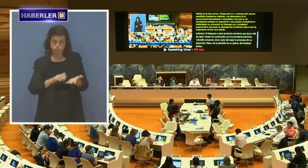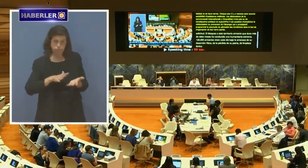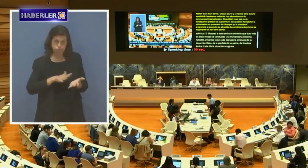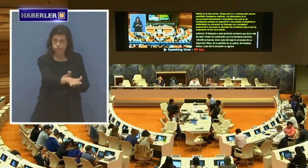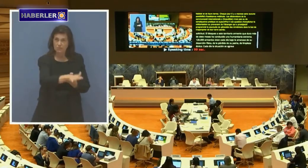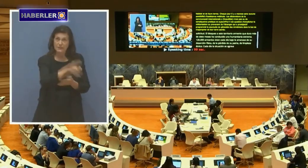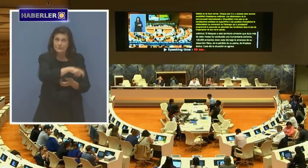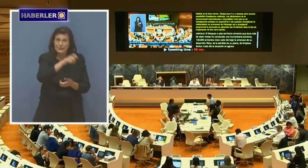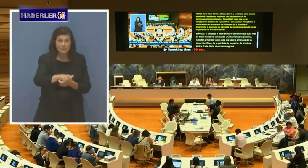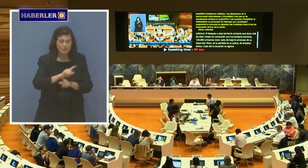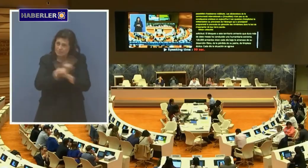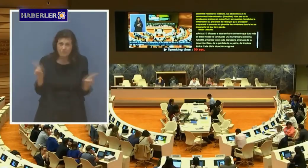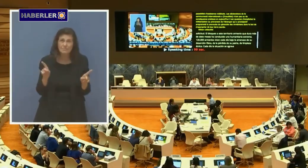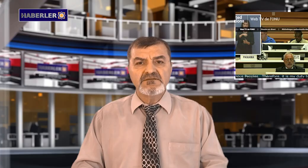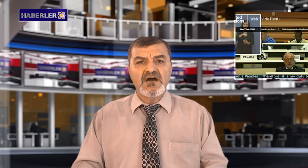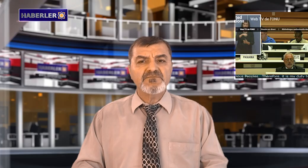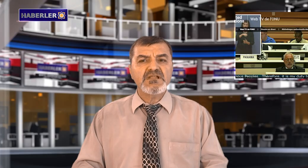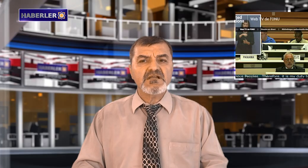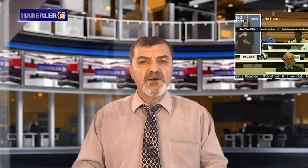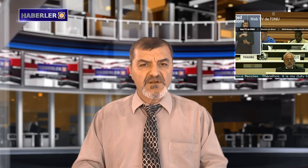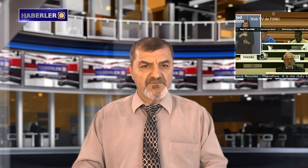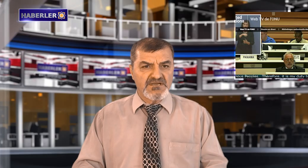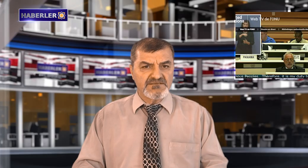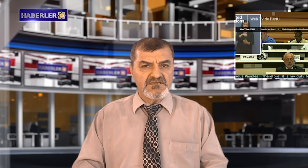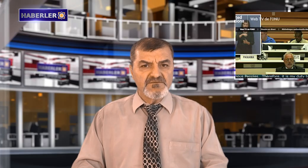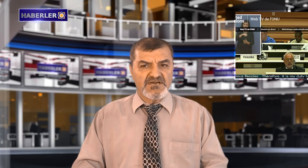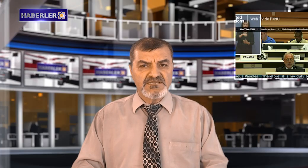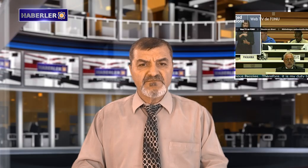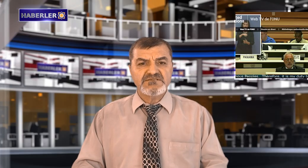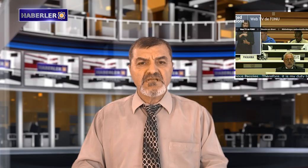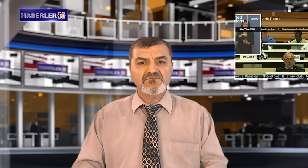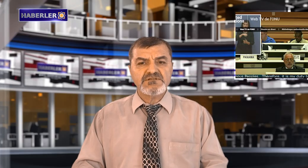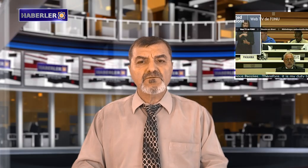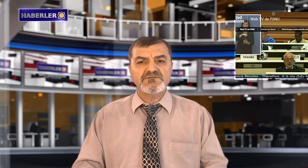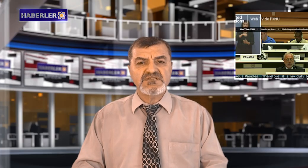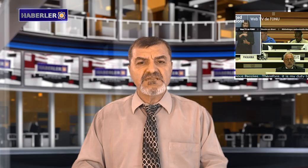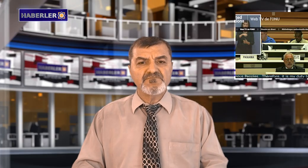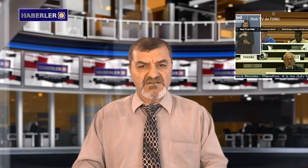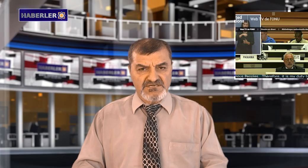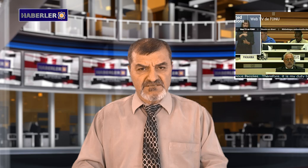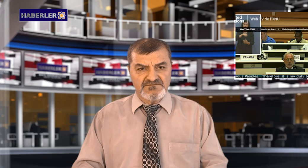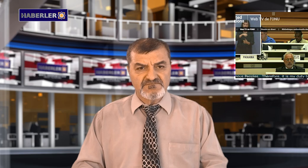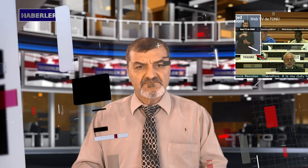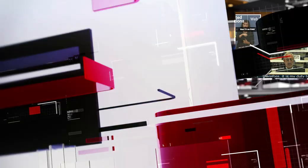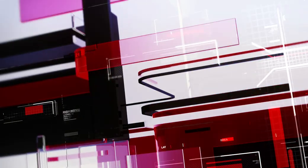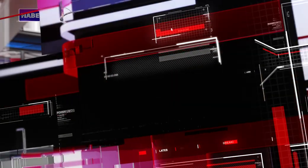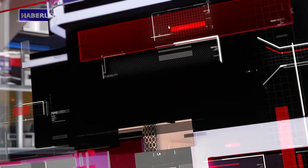öldürmemeli. Teşekkürler Sayın Başkan. Armenak Abrahamyan, Batı Ermenistan Ulusal Konseyi